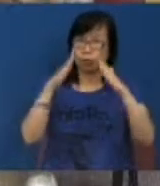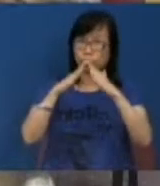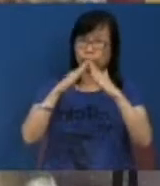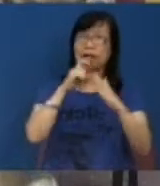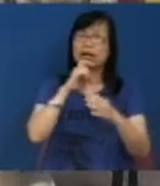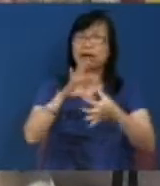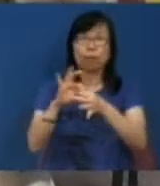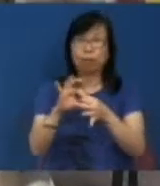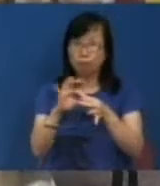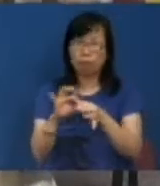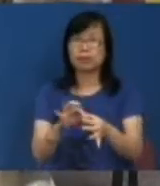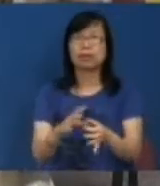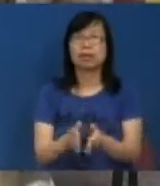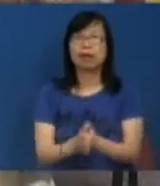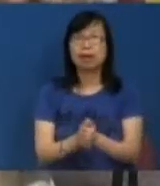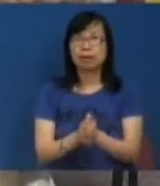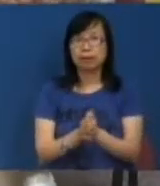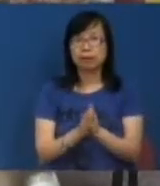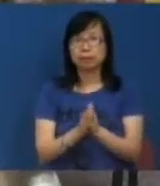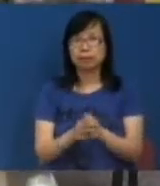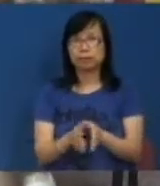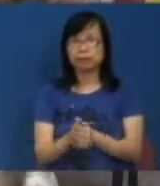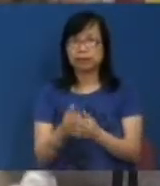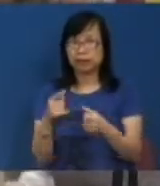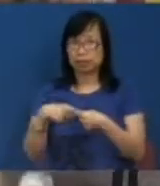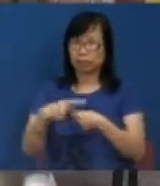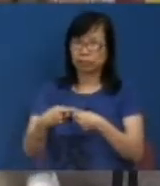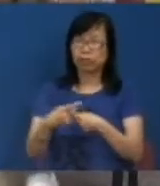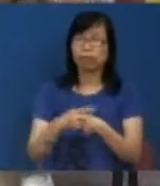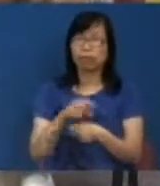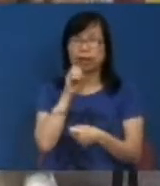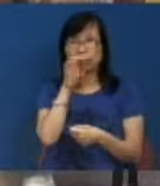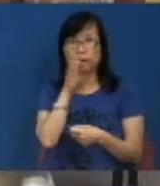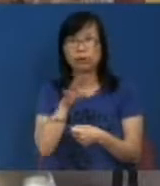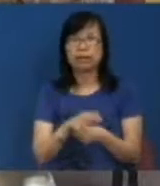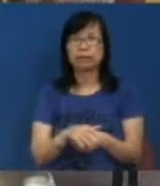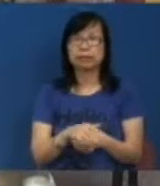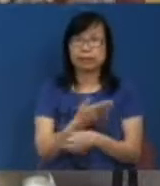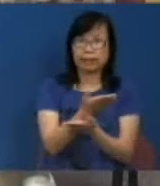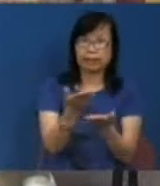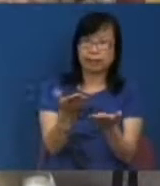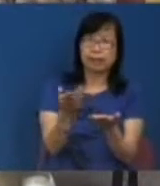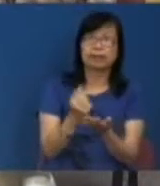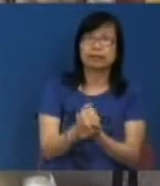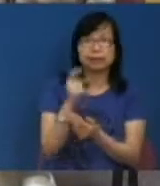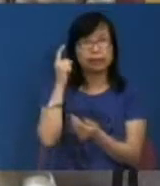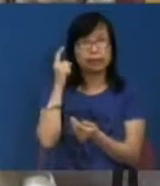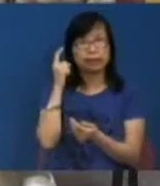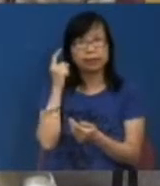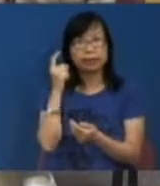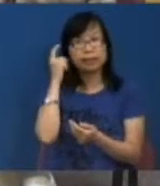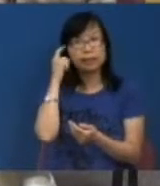关，房或者房屋有关。咁因为其中一个呢就是讲緊大家都热烘烘的话题啦，就是讲